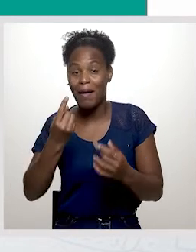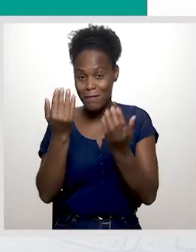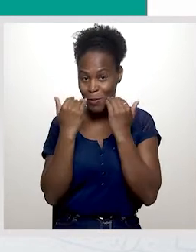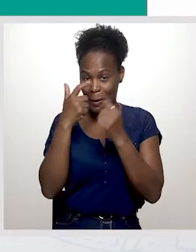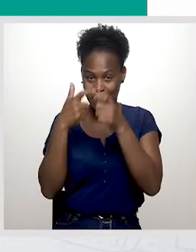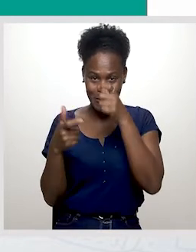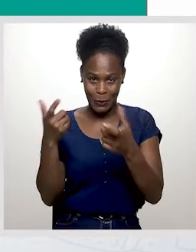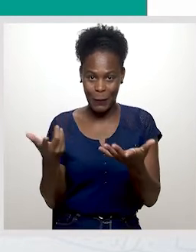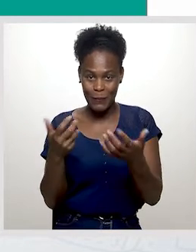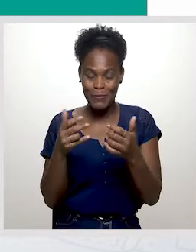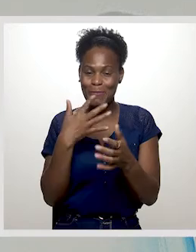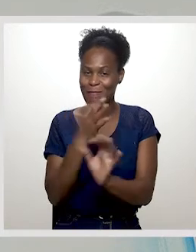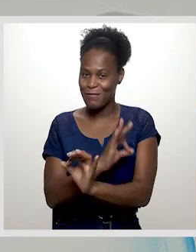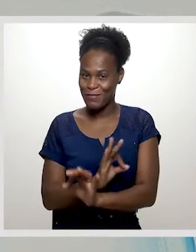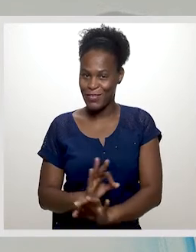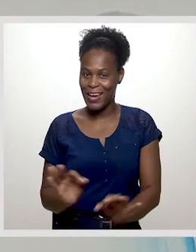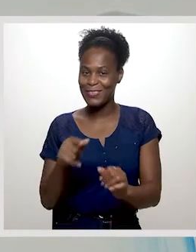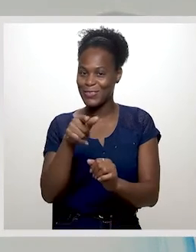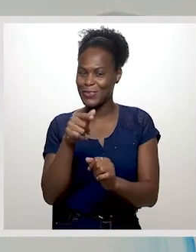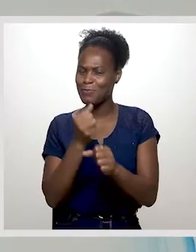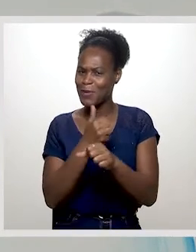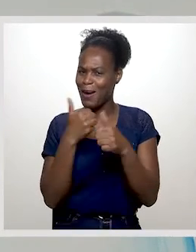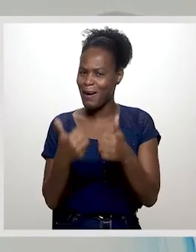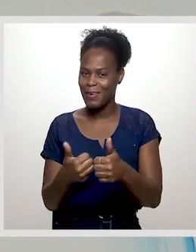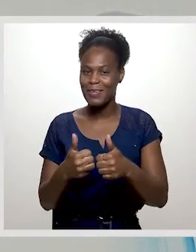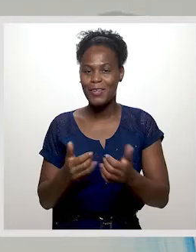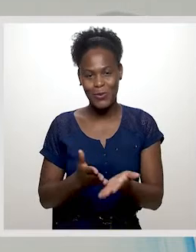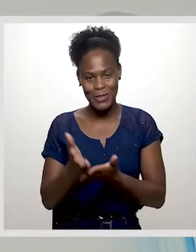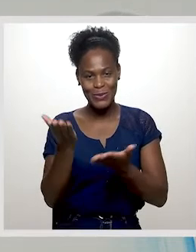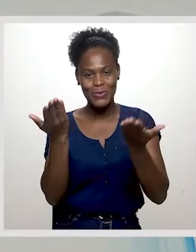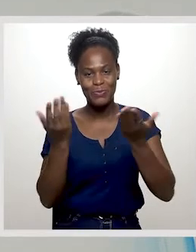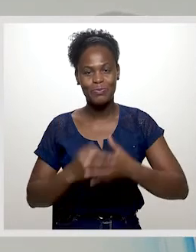personnes. Magnifique, tu as très bien travaillé. On continue.